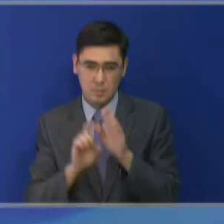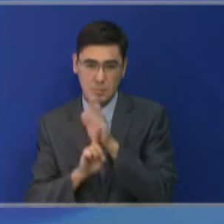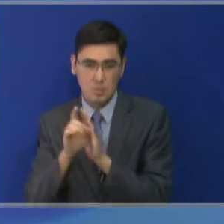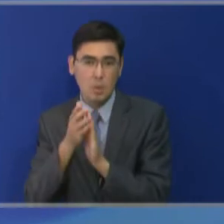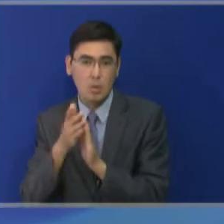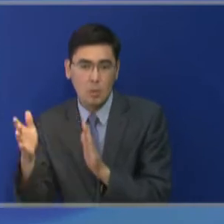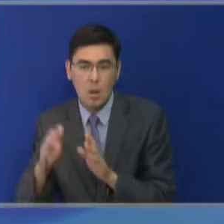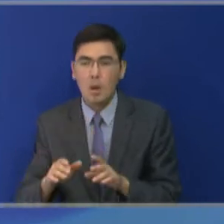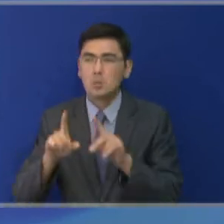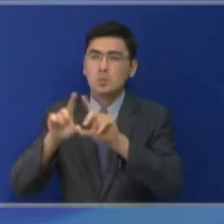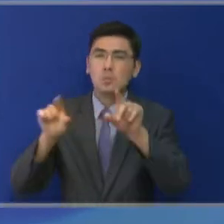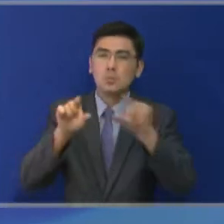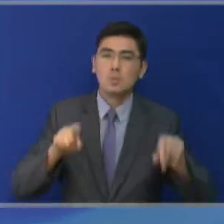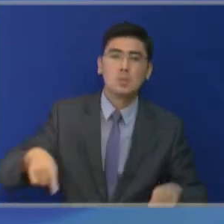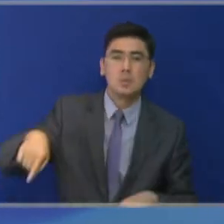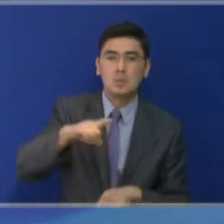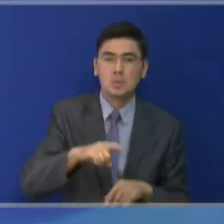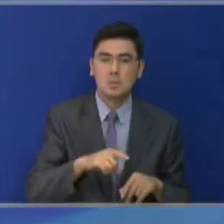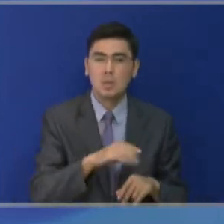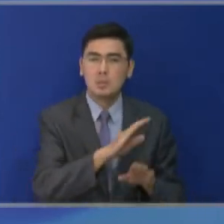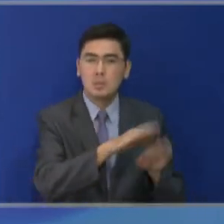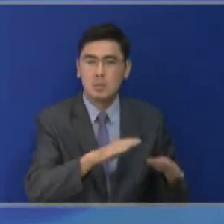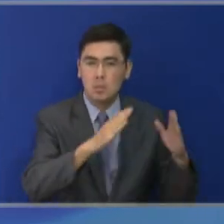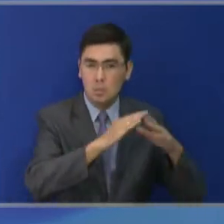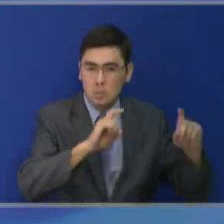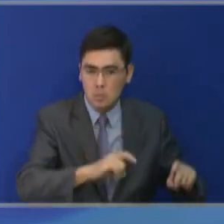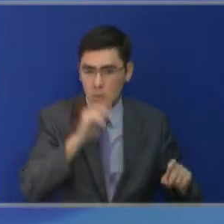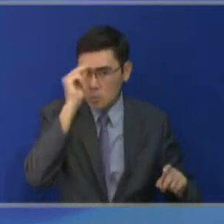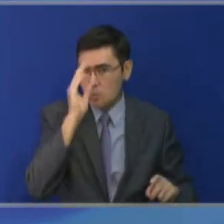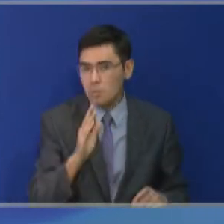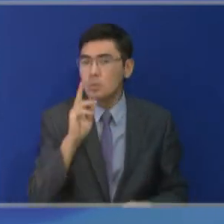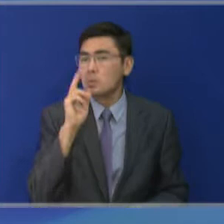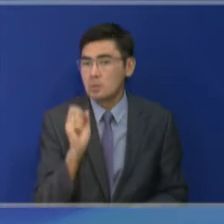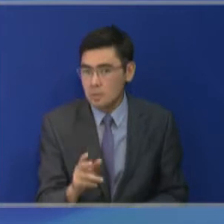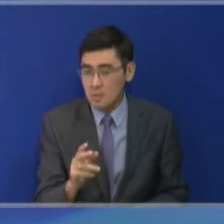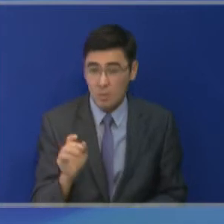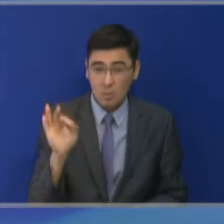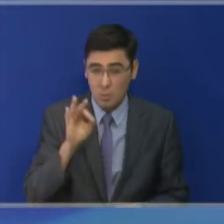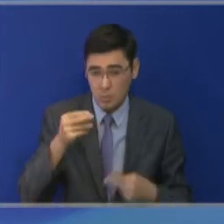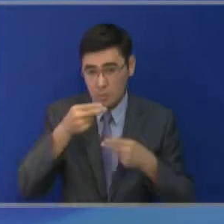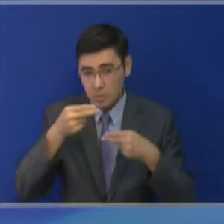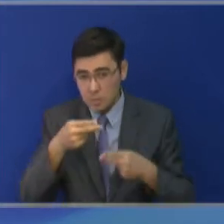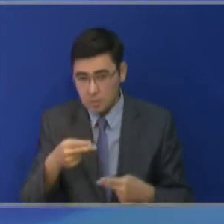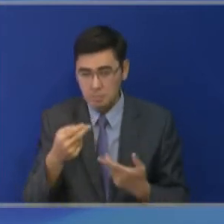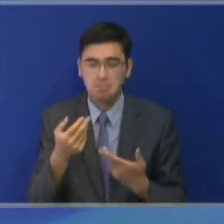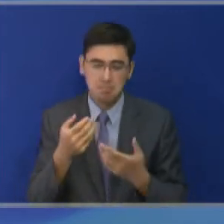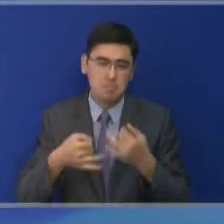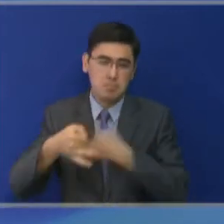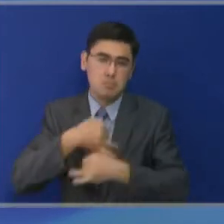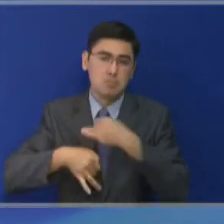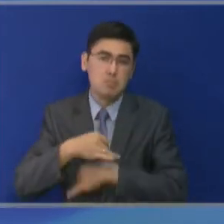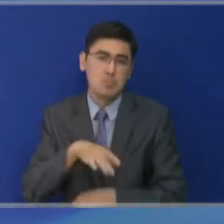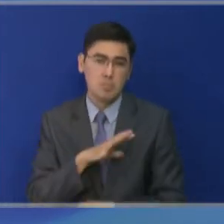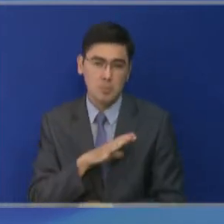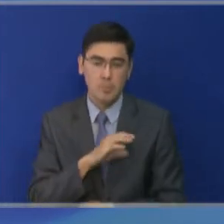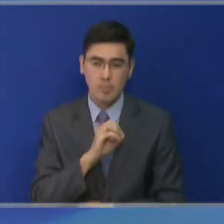бастайтын білім беру мекемелерінің дайындығы, оқыту әдістемесіндегі жаңа бағыттар мен білім берудің өзге де тетіктері талқыланды. Жиынға қала әкімі